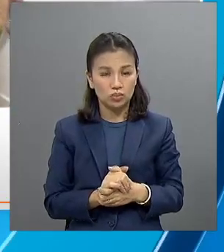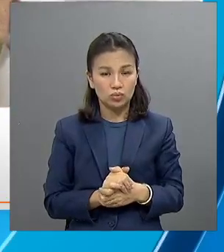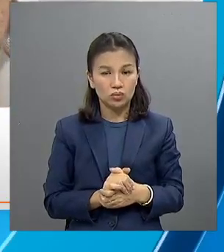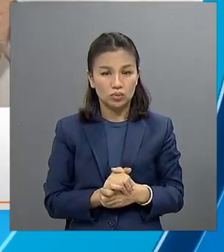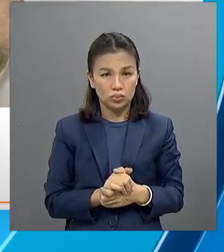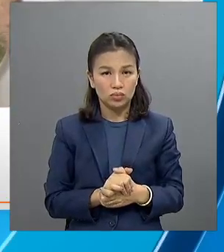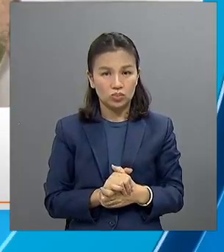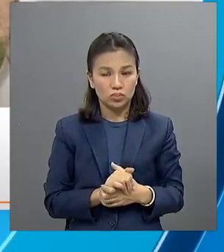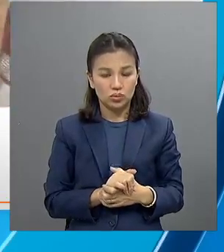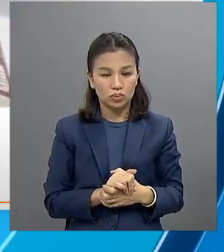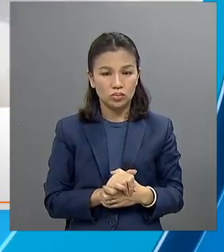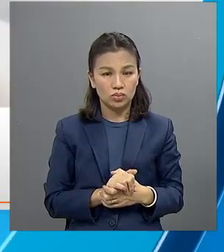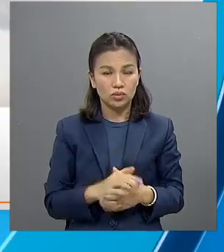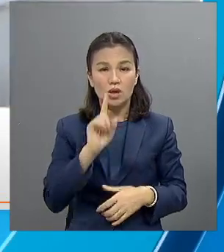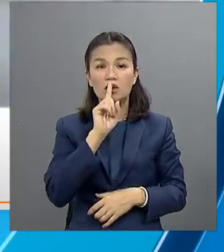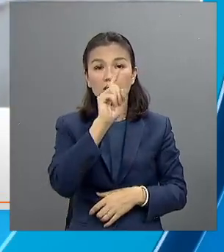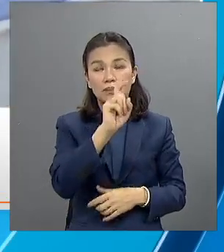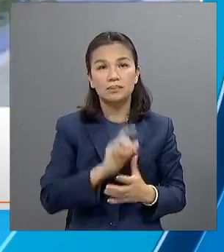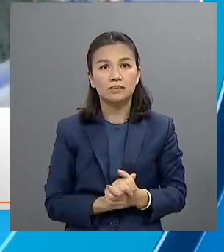องผู้ว่าคะ ทางจังหวัดก็กำหนดว่า